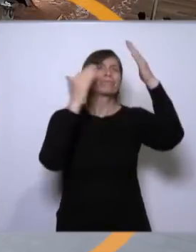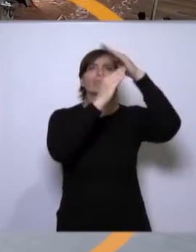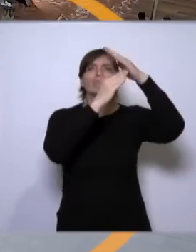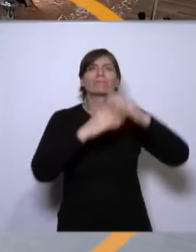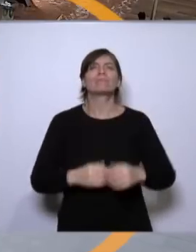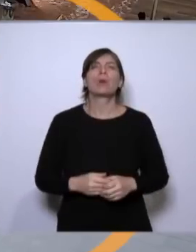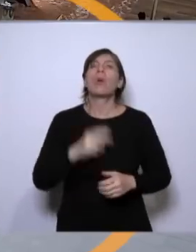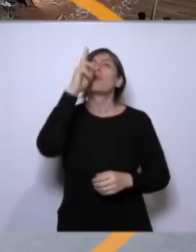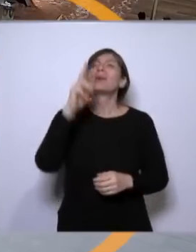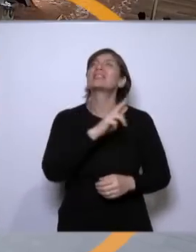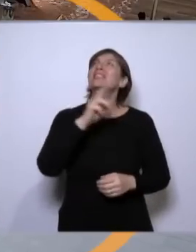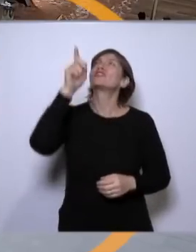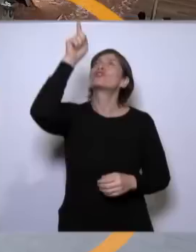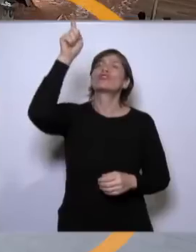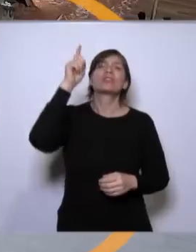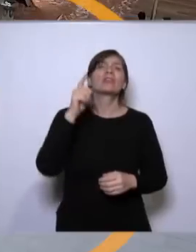받으소서.